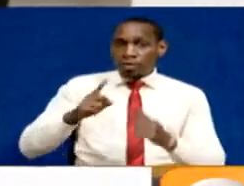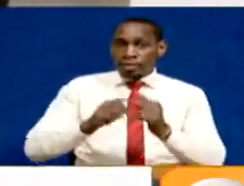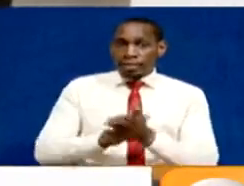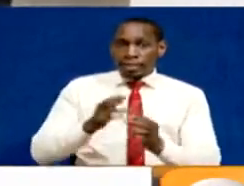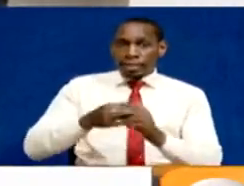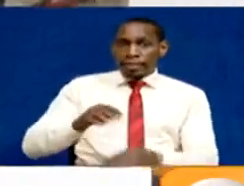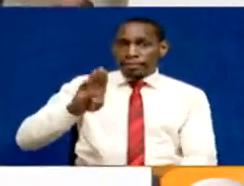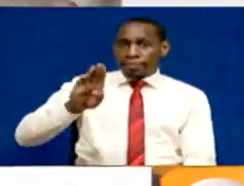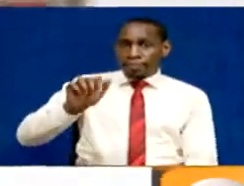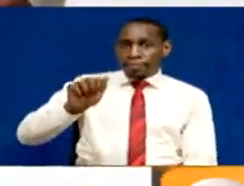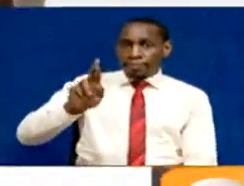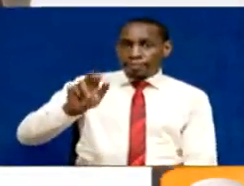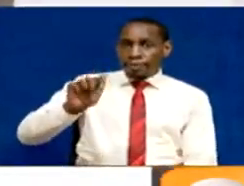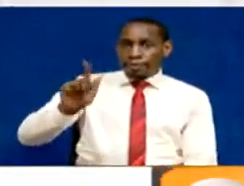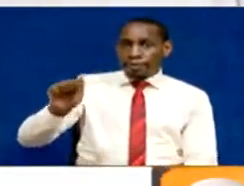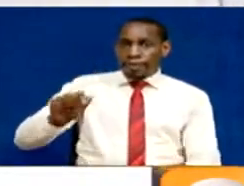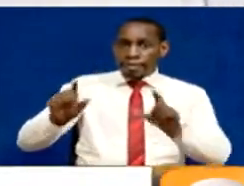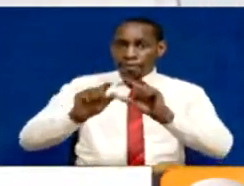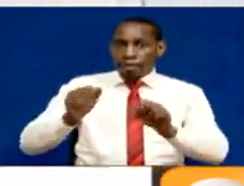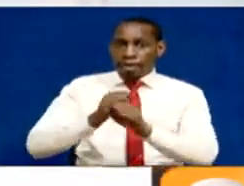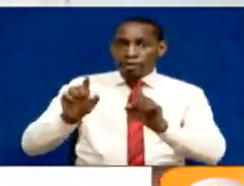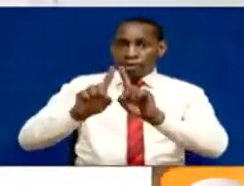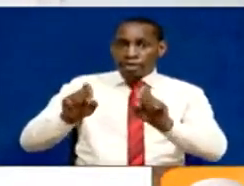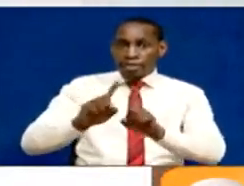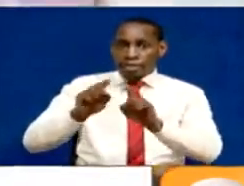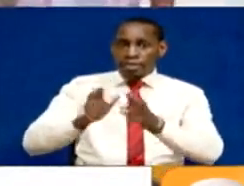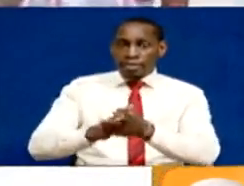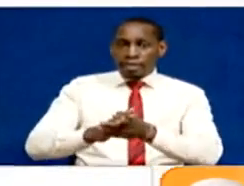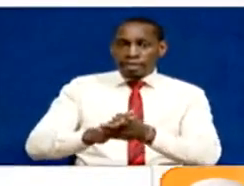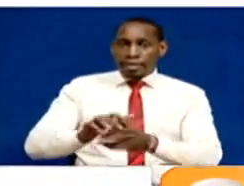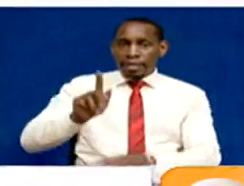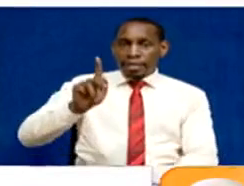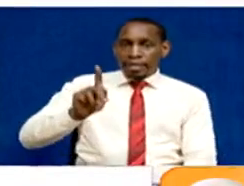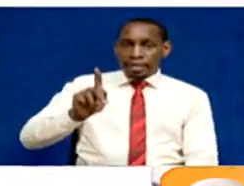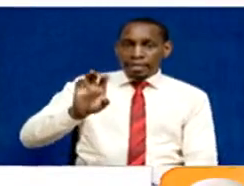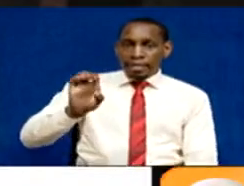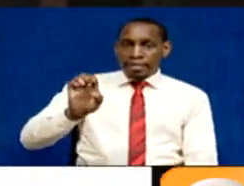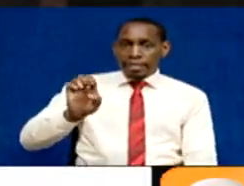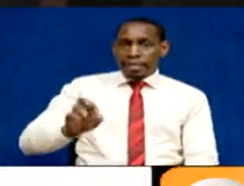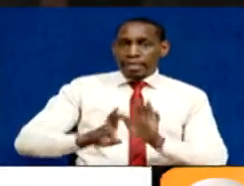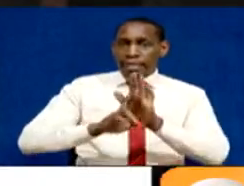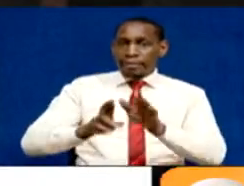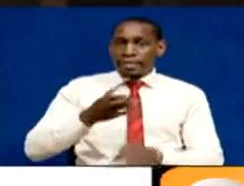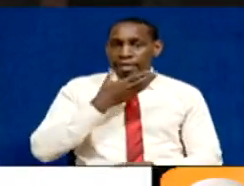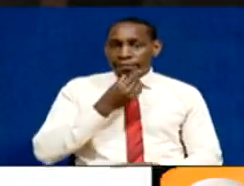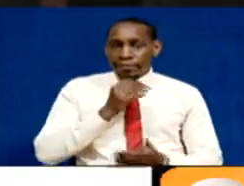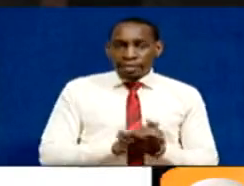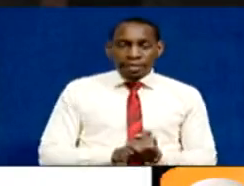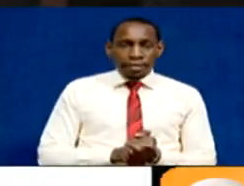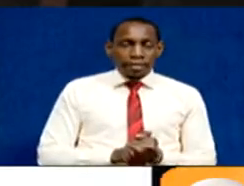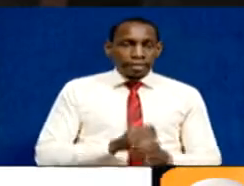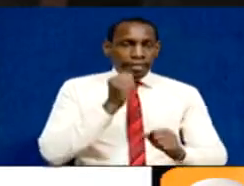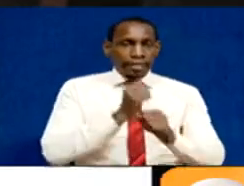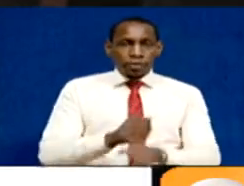26 George Baraza, anayedaiwa kufanya mtihani wa kitaifa wa KCSE kwa niaba ya babake. ID for neck, which is